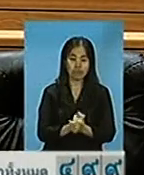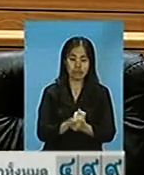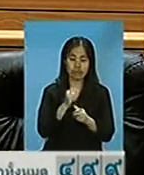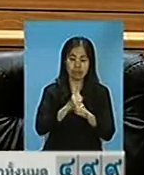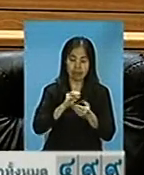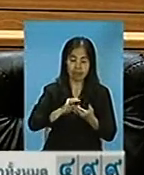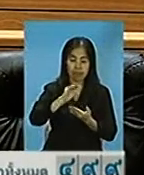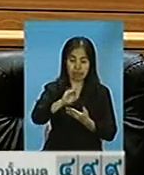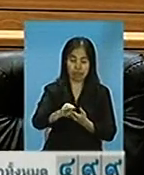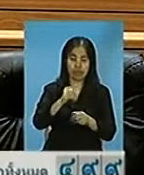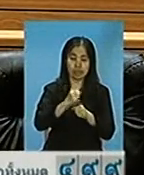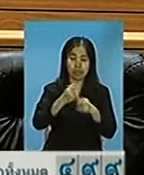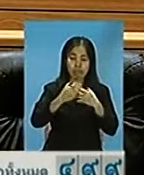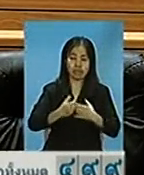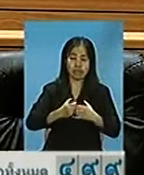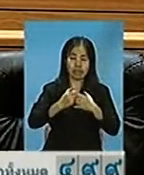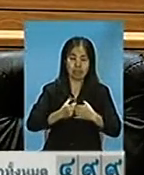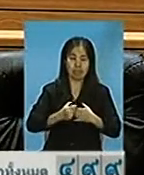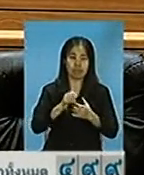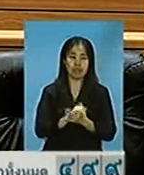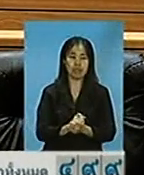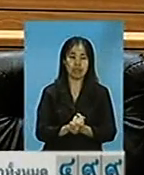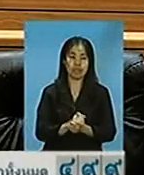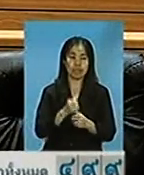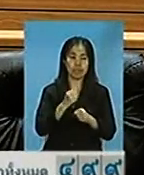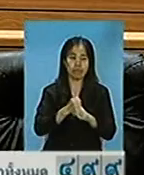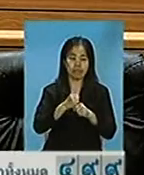นนะครับเกี่ยวกับอุตสาหกรรมและ